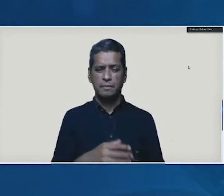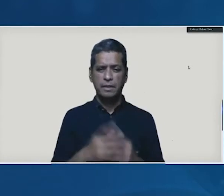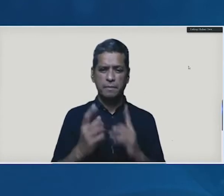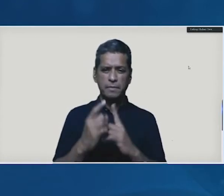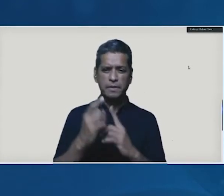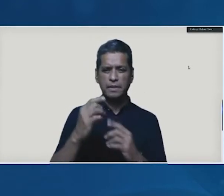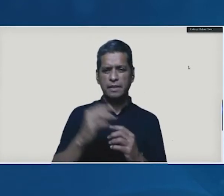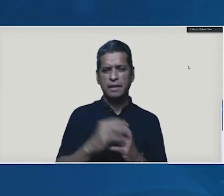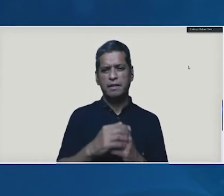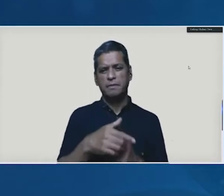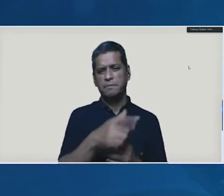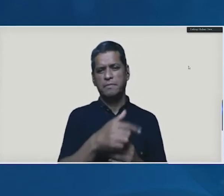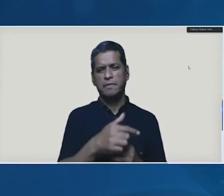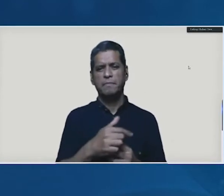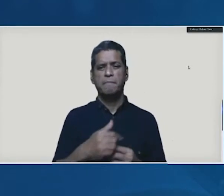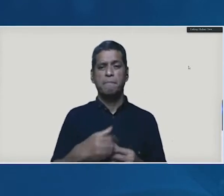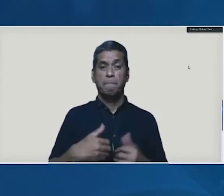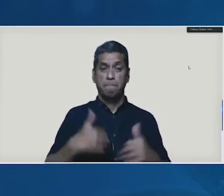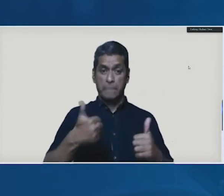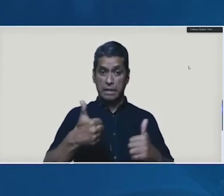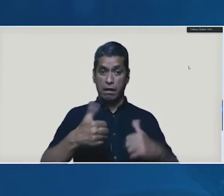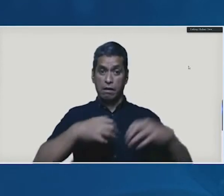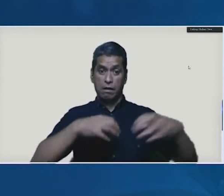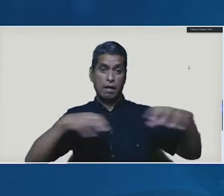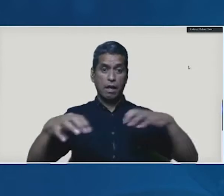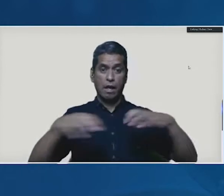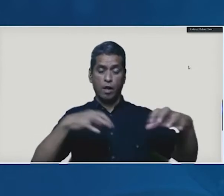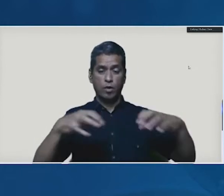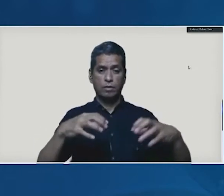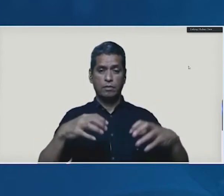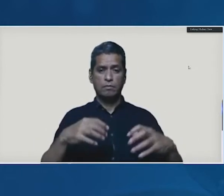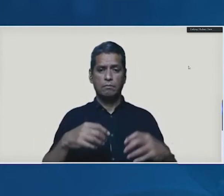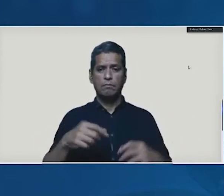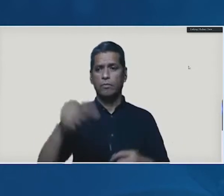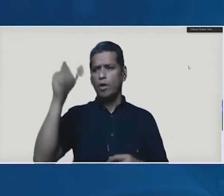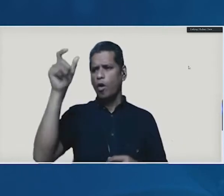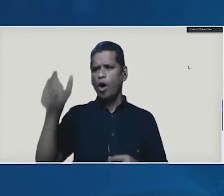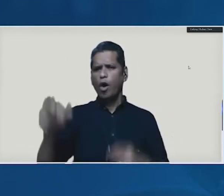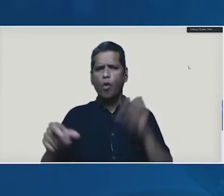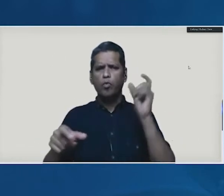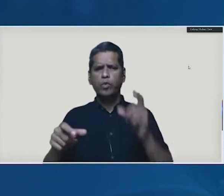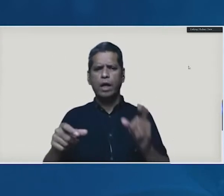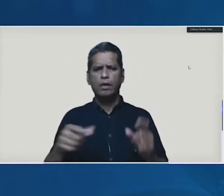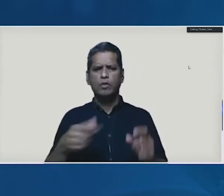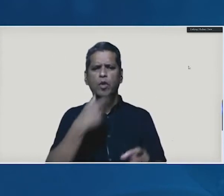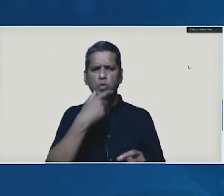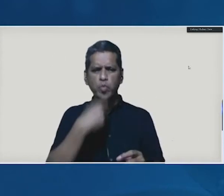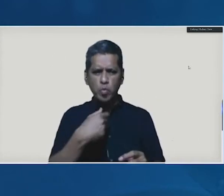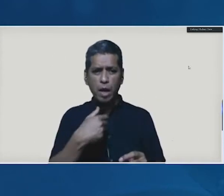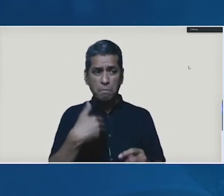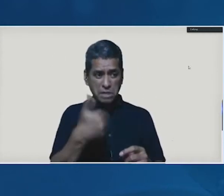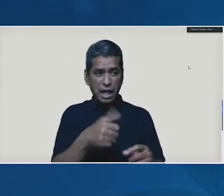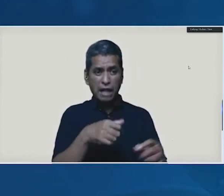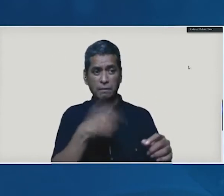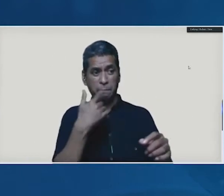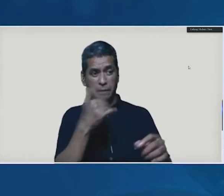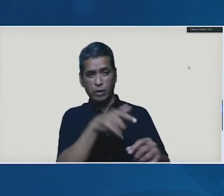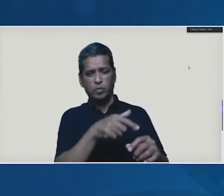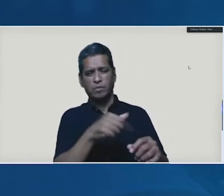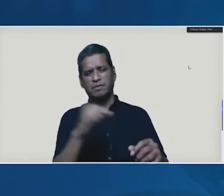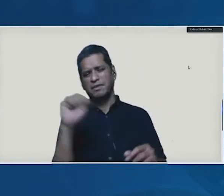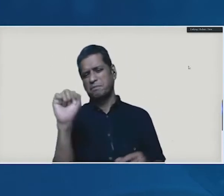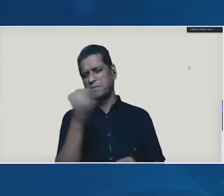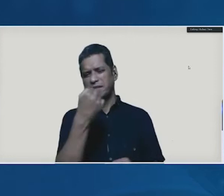mereka bisa melakukan apa yang kita orang-orang yang sudah tua ini tidak bisa lakukan dorong